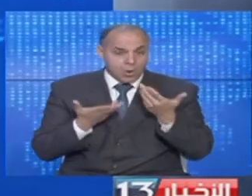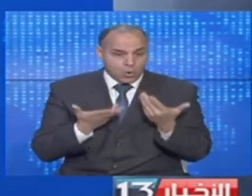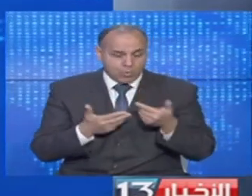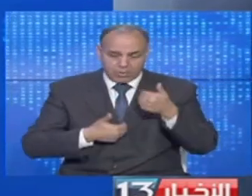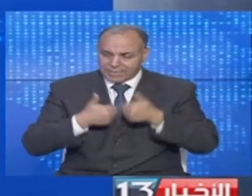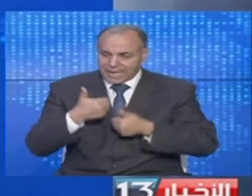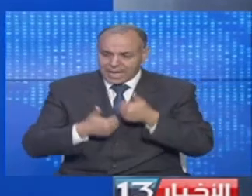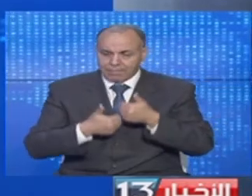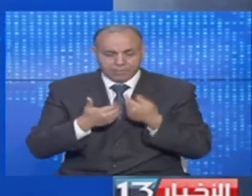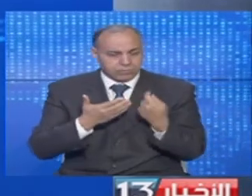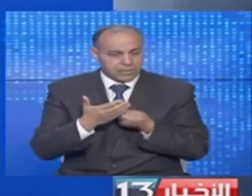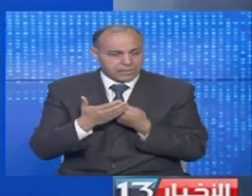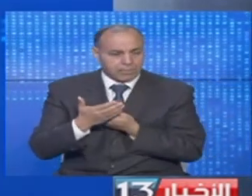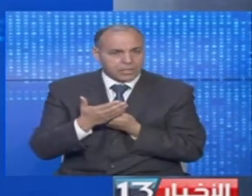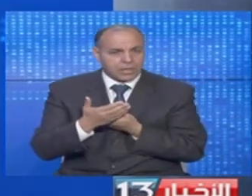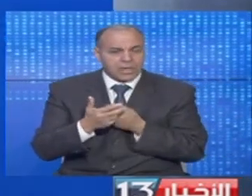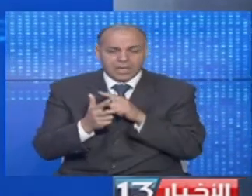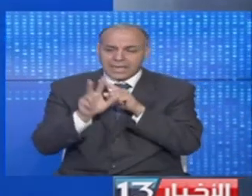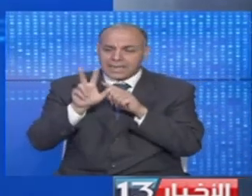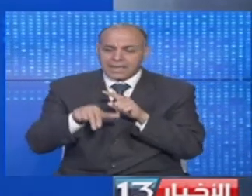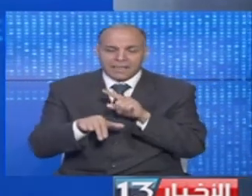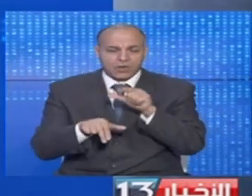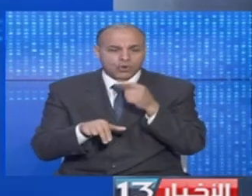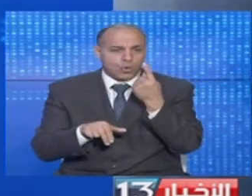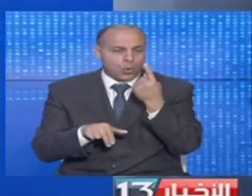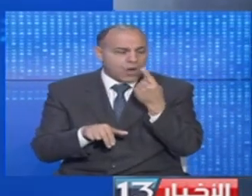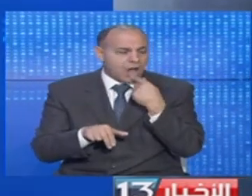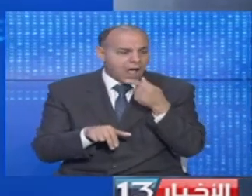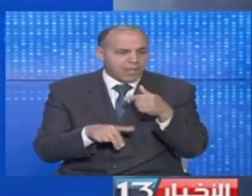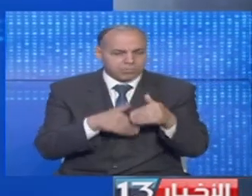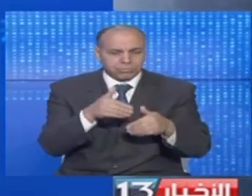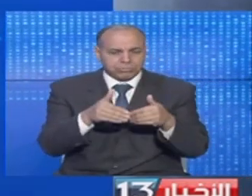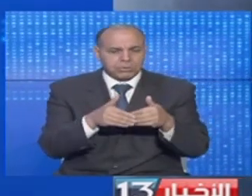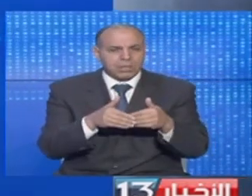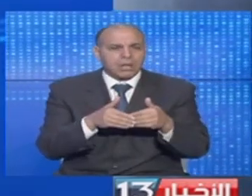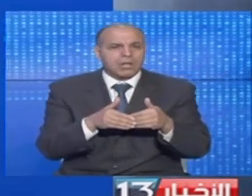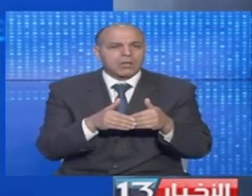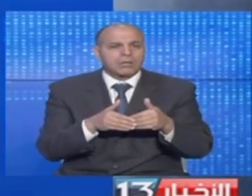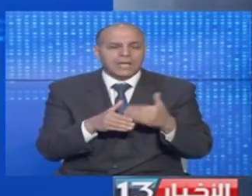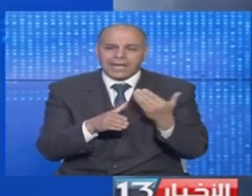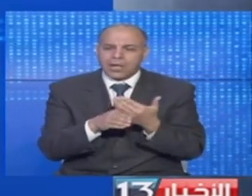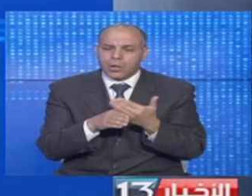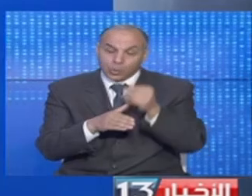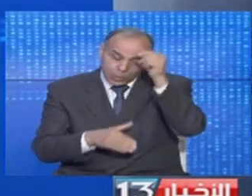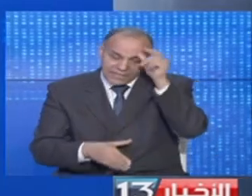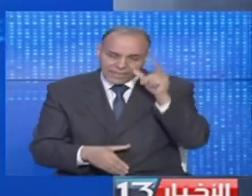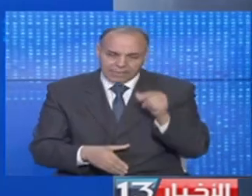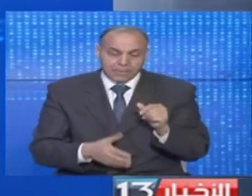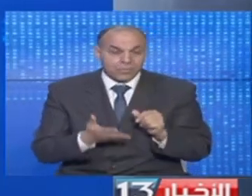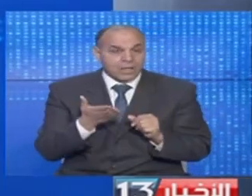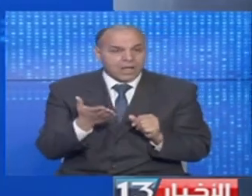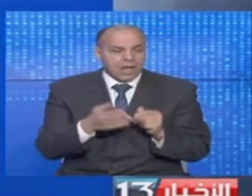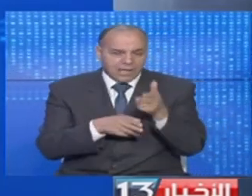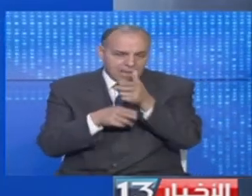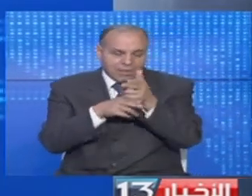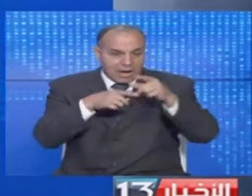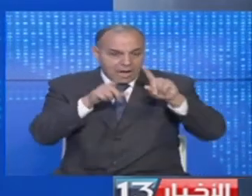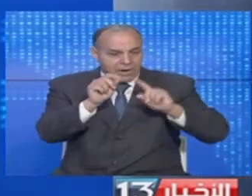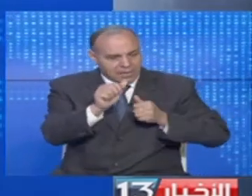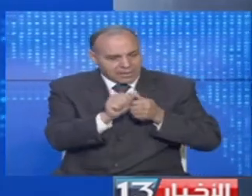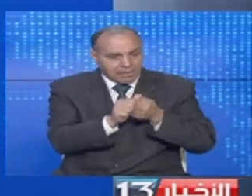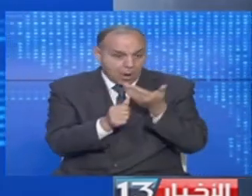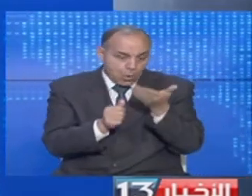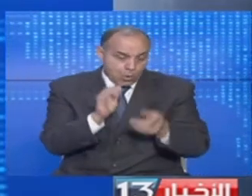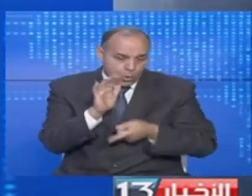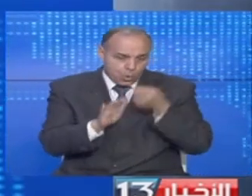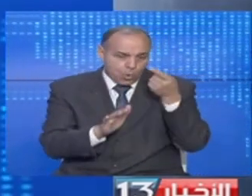اليوم الاختبارات الكتابية للثلاثي الأول للمرحلة الابتدائية بمختلف مدارس الجمهورية. كاميرا الأخبار تابعت